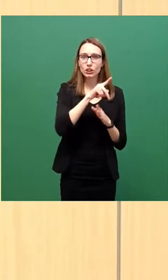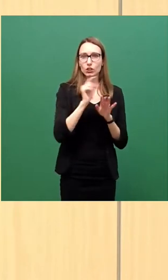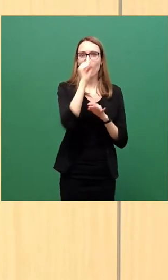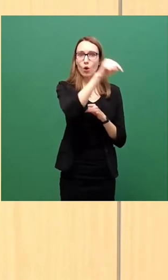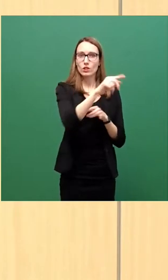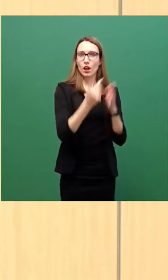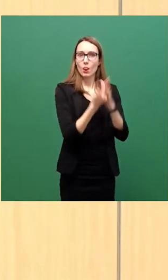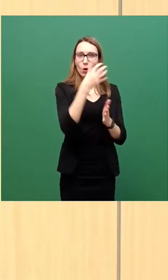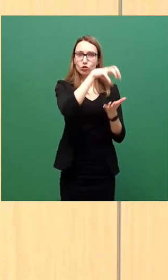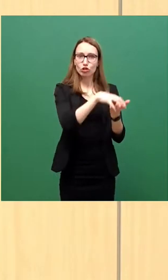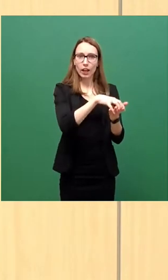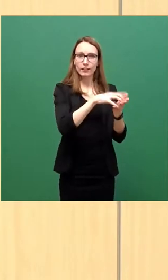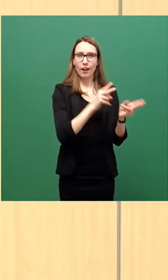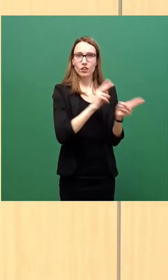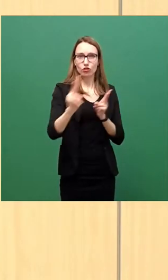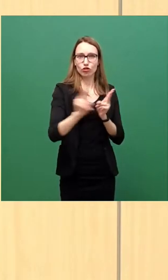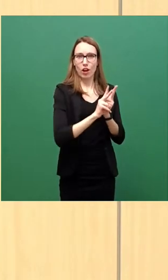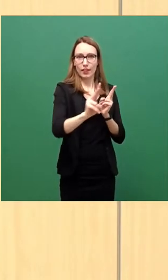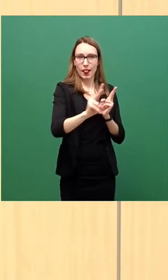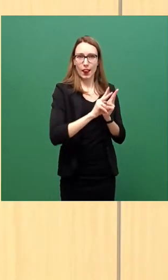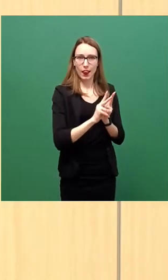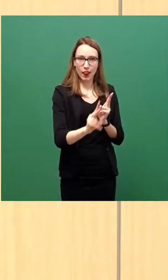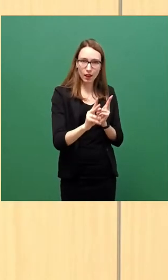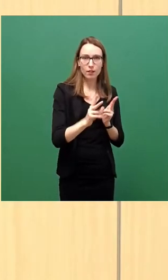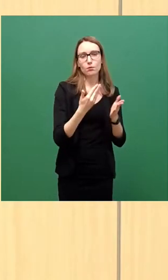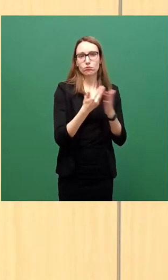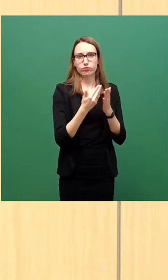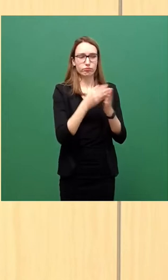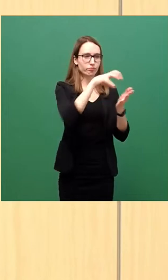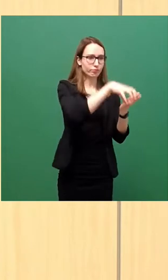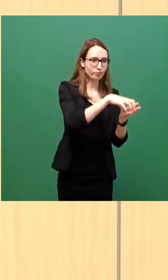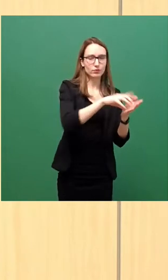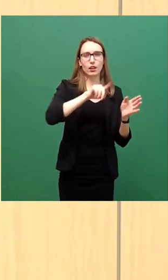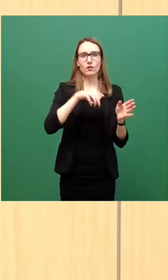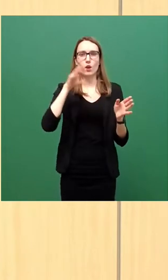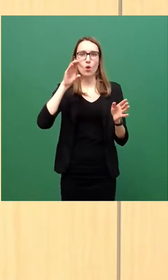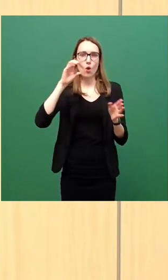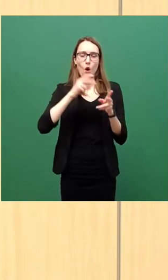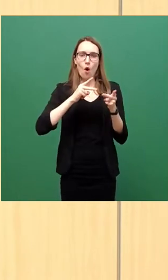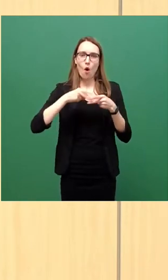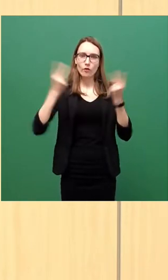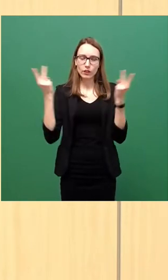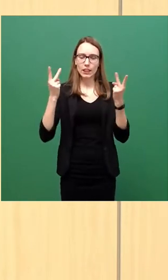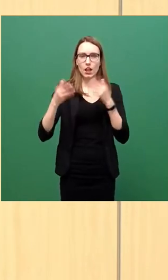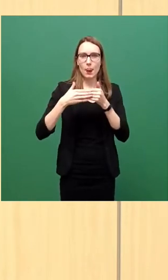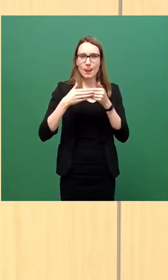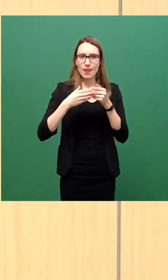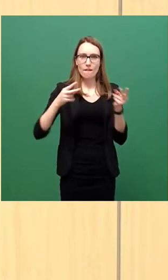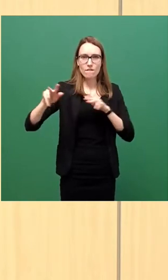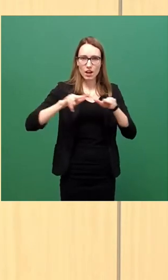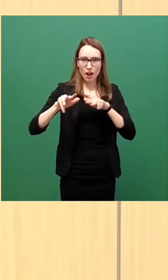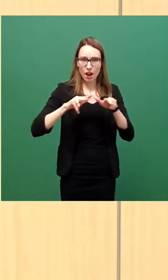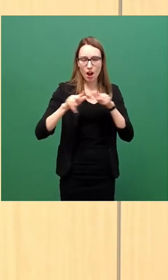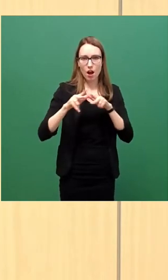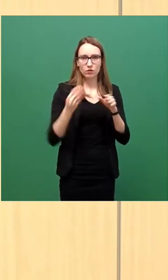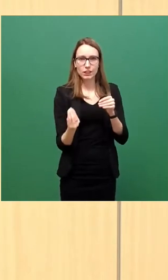Shuttle einzuführen, was dann die letzten Meter zum ÖPNV die potenziellen Kunden bringt und was zusätzliche